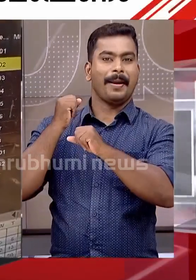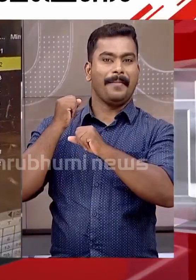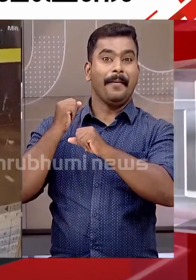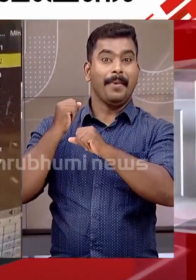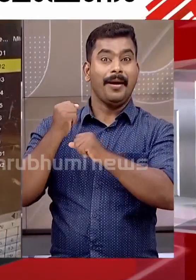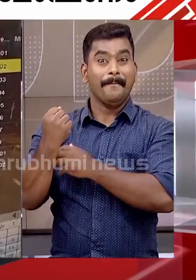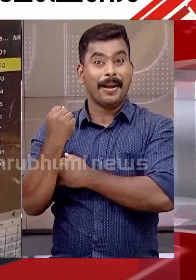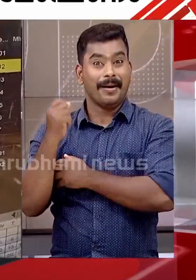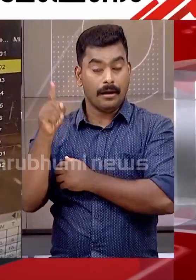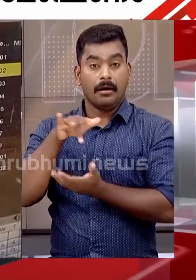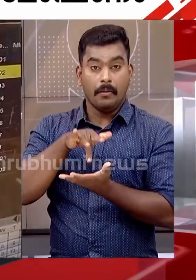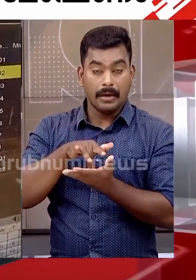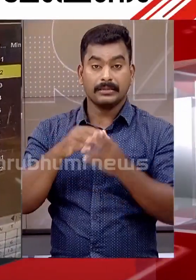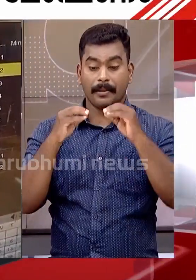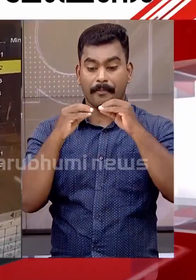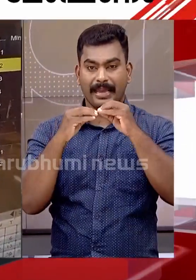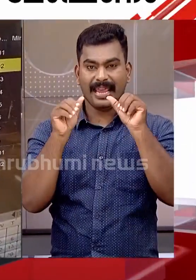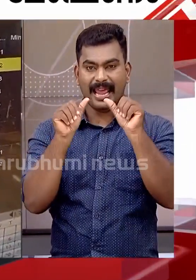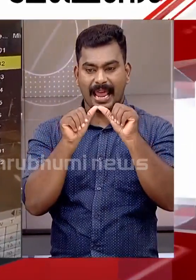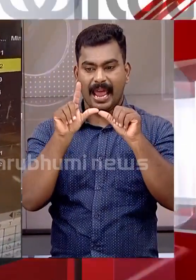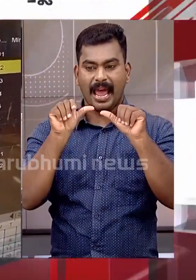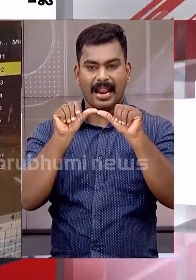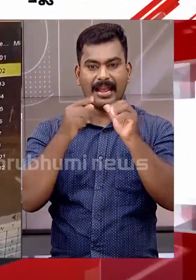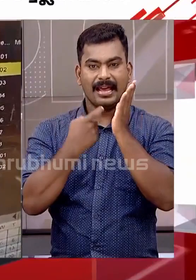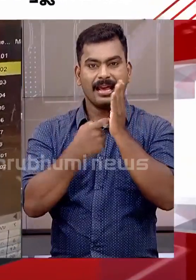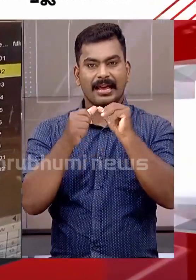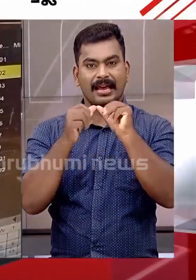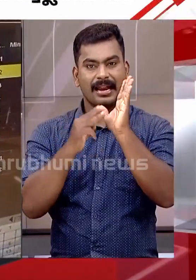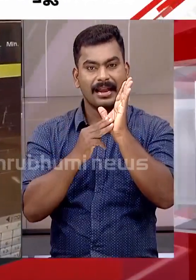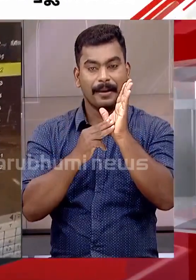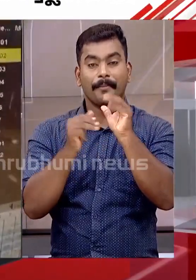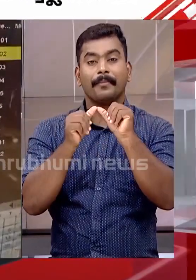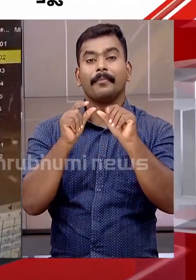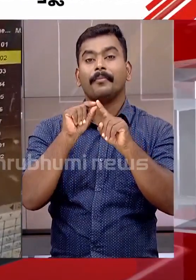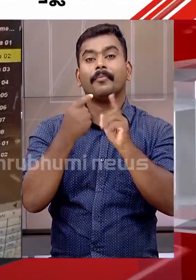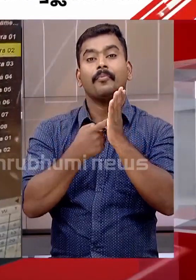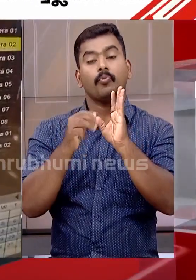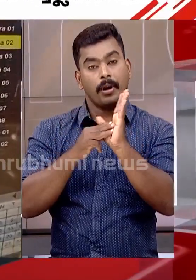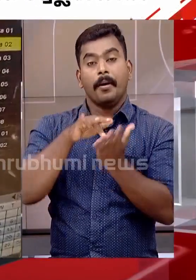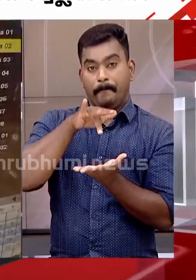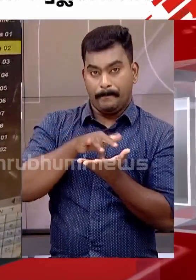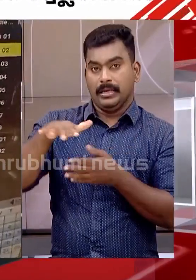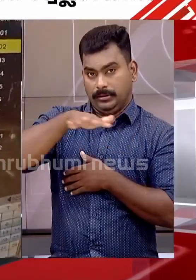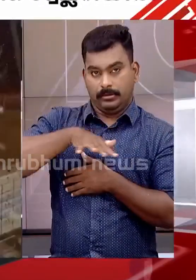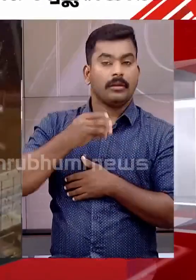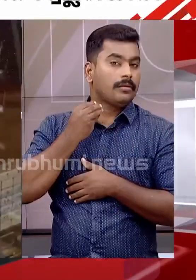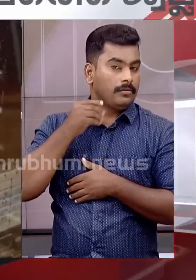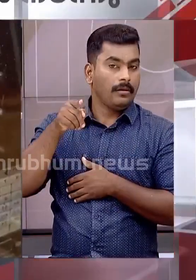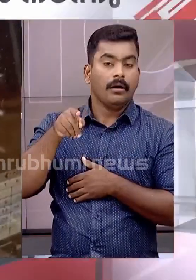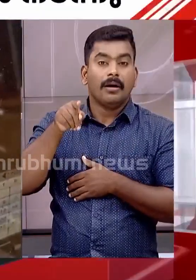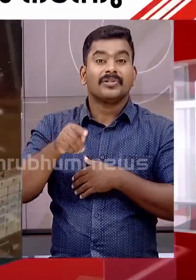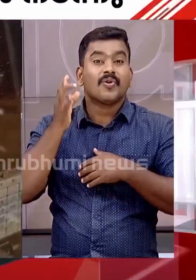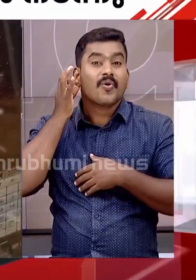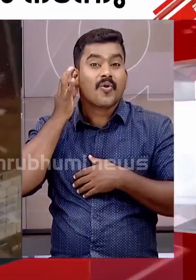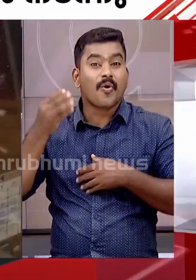അതായത് ഈ 3 ജ്വല്ലറികളിലും കുത്തി തുറന്ന് മോഷണം നടത്തിയത് ഒരാളാണ് എന്ന നിഗമനമാണ് പോലീസിനുള്ളത്. പ്രതിയെ പറ്റിയുള്ള വിവരങ്ങൾ ലഭ്യമായിട്ടില്ല.